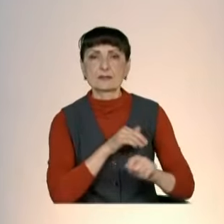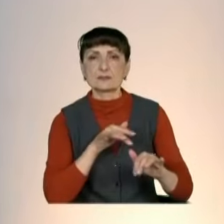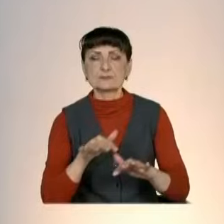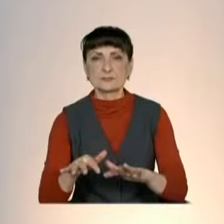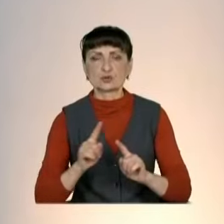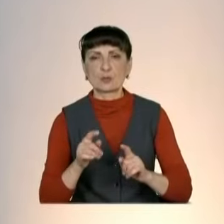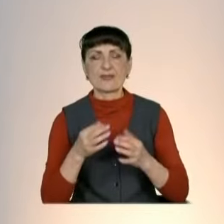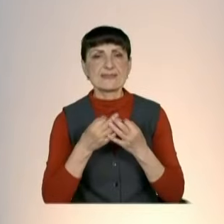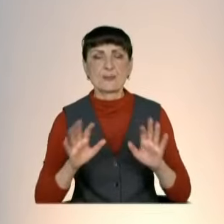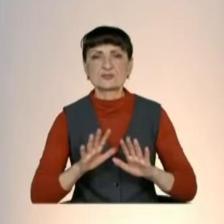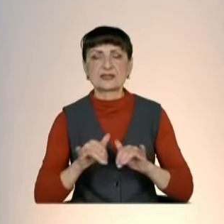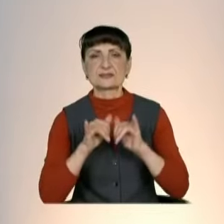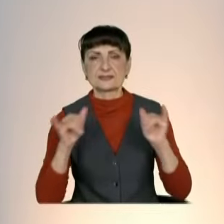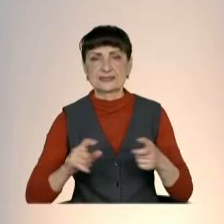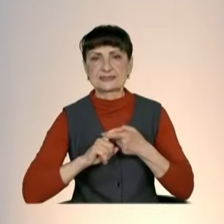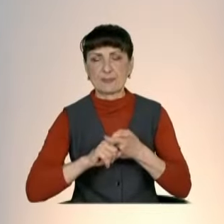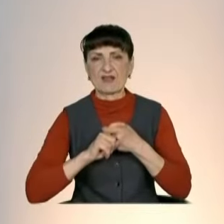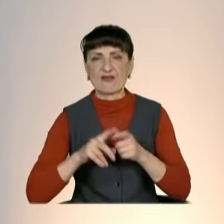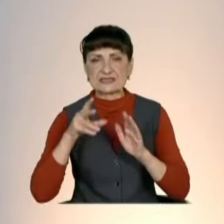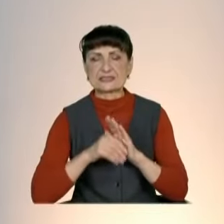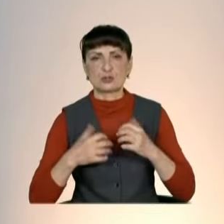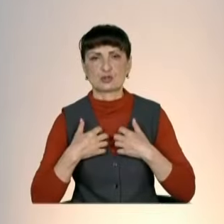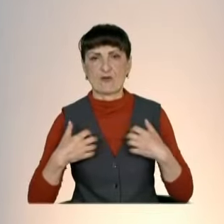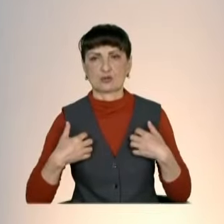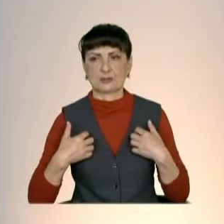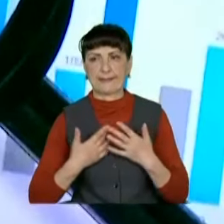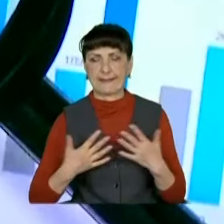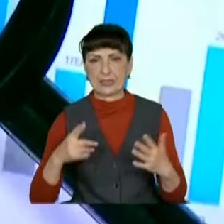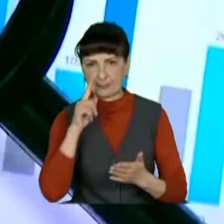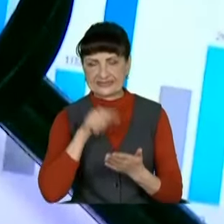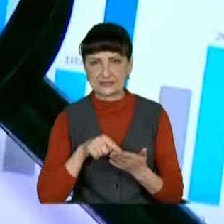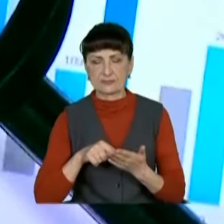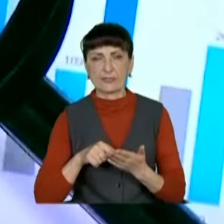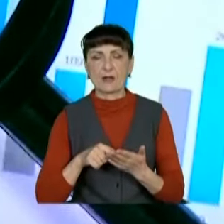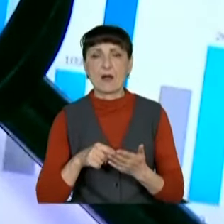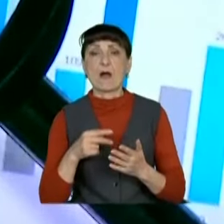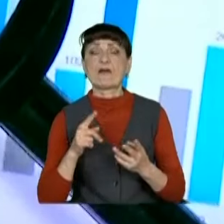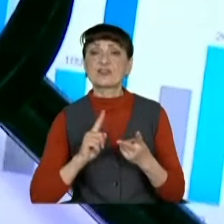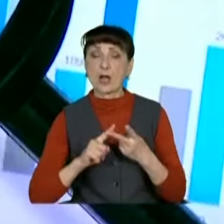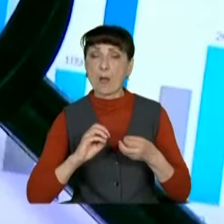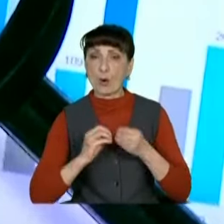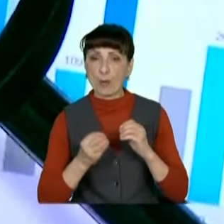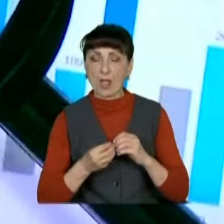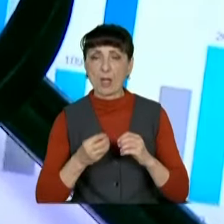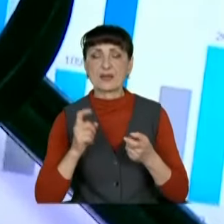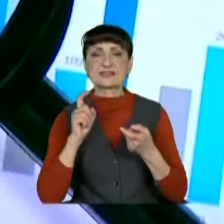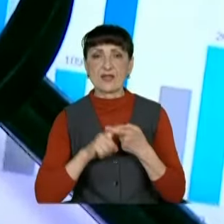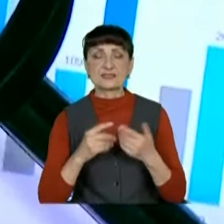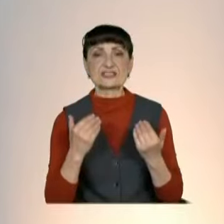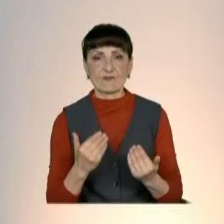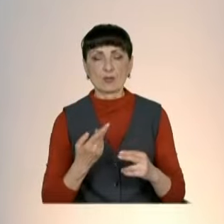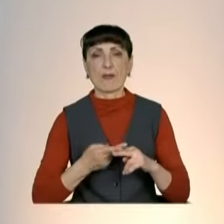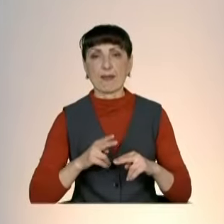допустить возникновения распространения этих инфекций. Вторая проблема, которая непосредственно мы связываемся в настоящее время,